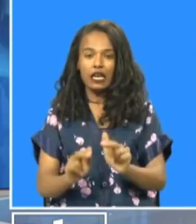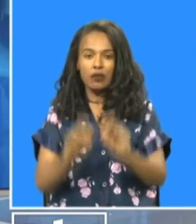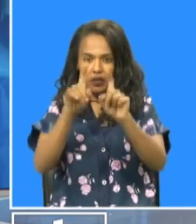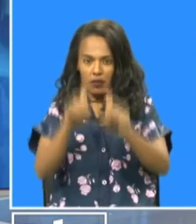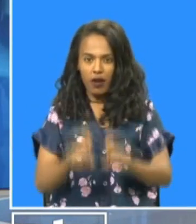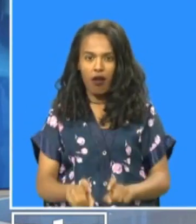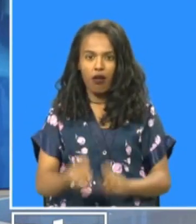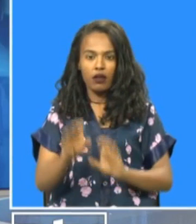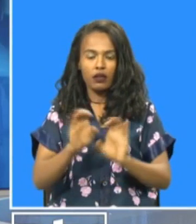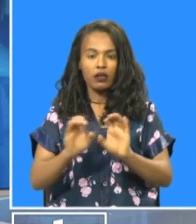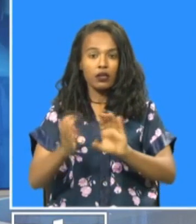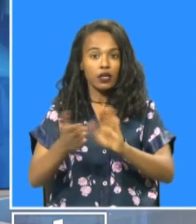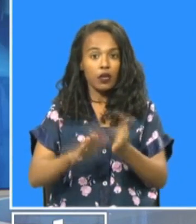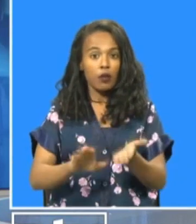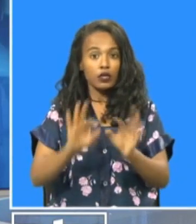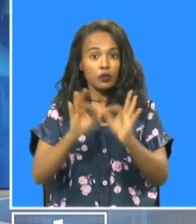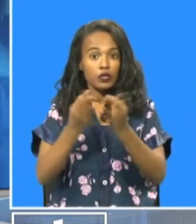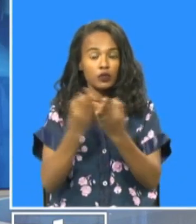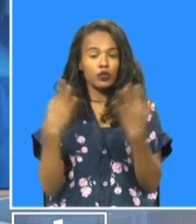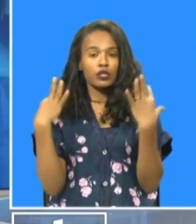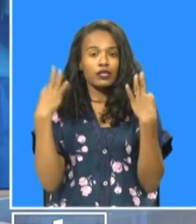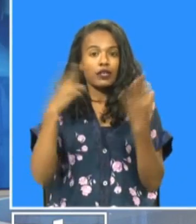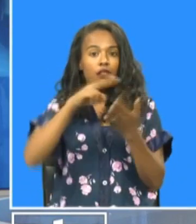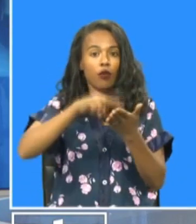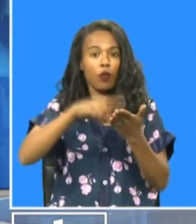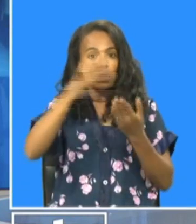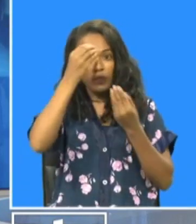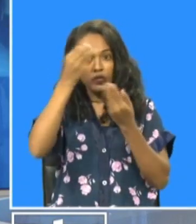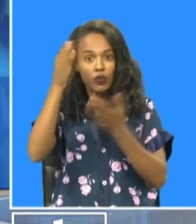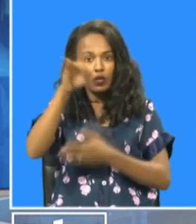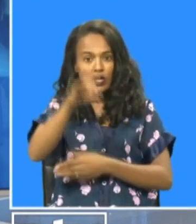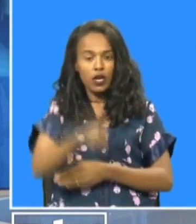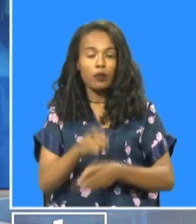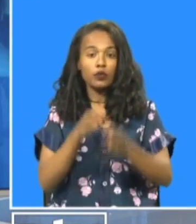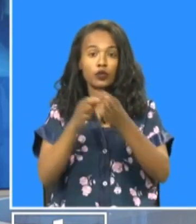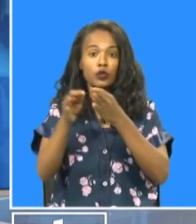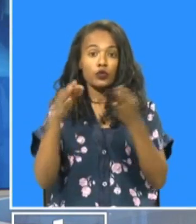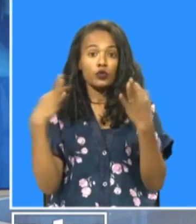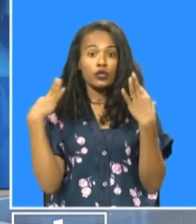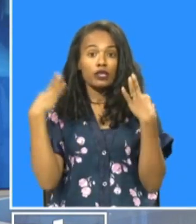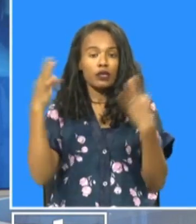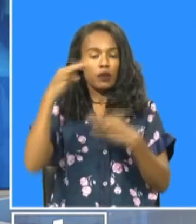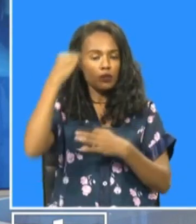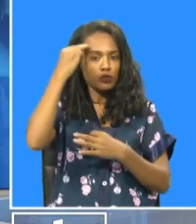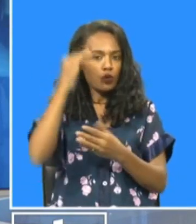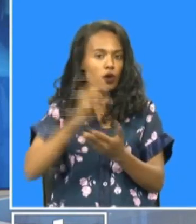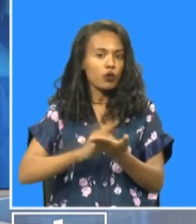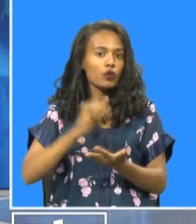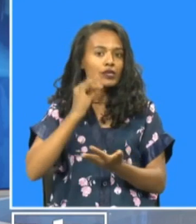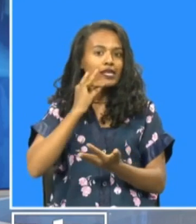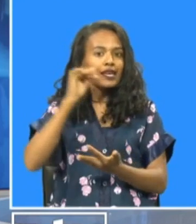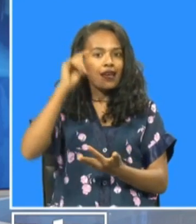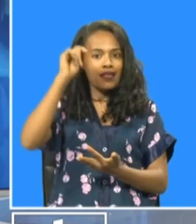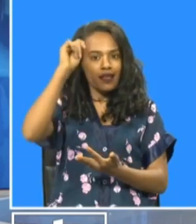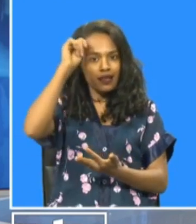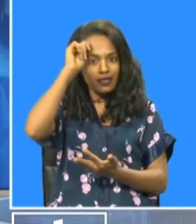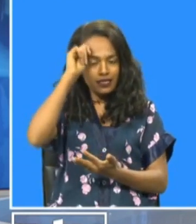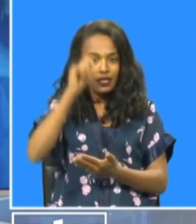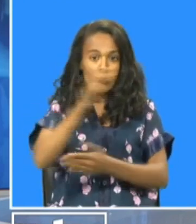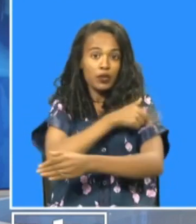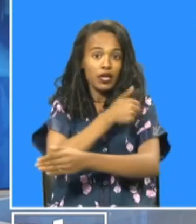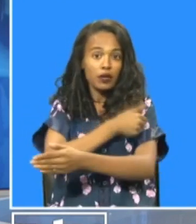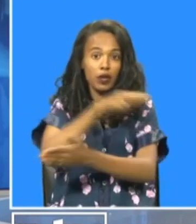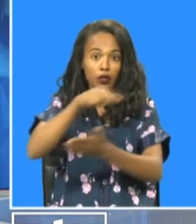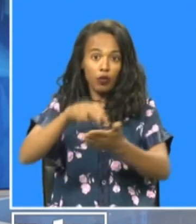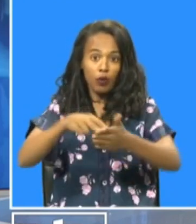እንዲደረግ የሟች ቤተሰቦች ለጤና ተቋማት ማሳወቅ እንዳለባቸው የገለጹት የጤና ሚኒስትሯ ዶክተር ሊያ ታደሰም በሕክምና